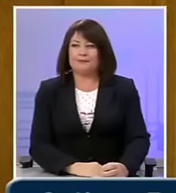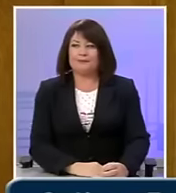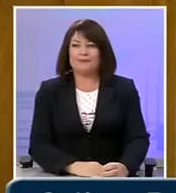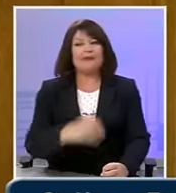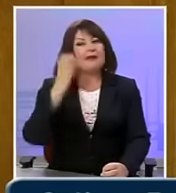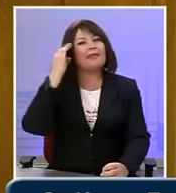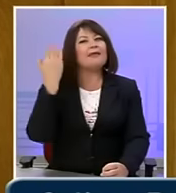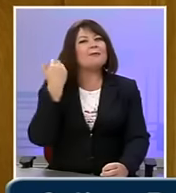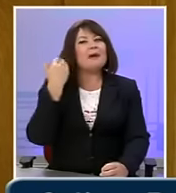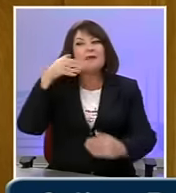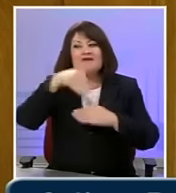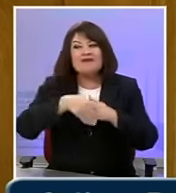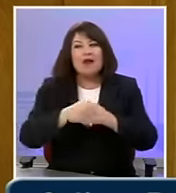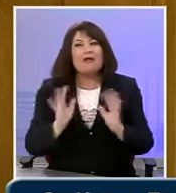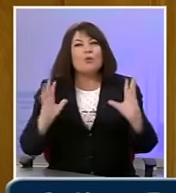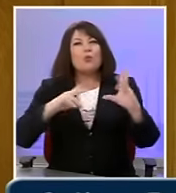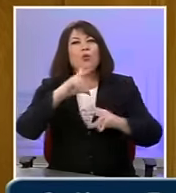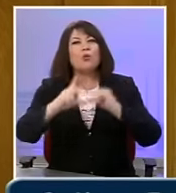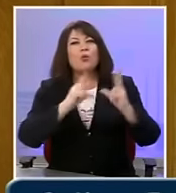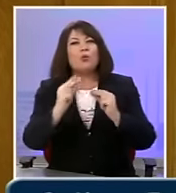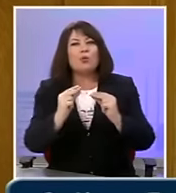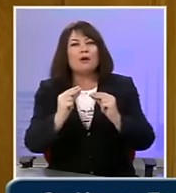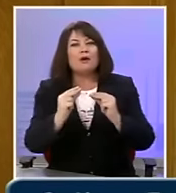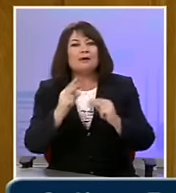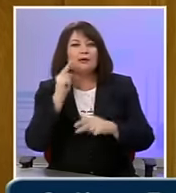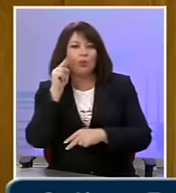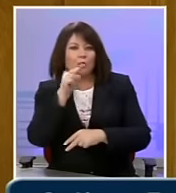τη Συνόδου Κορυφής, κοίταξα τους